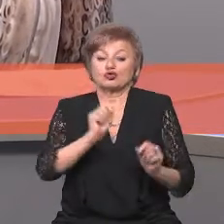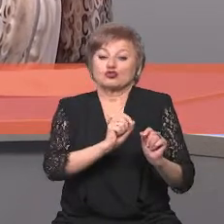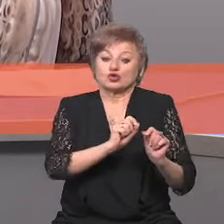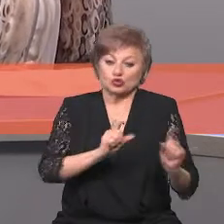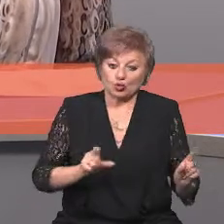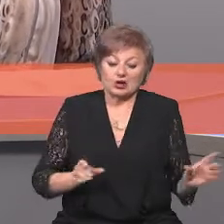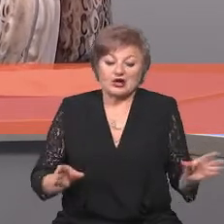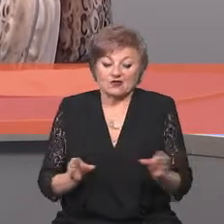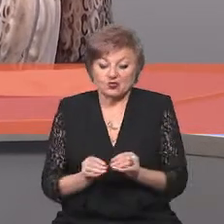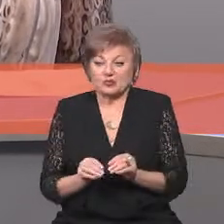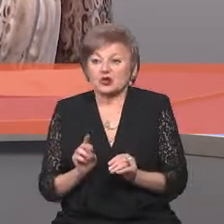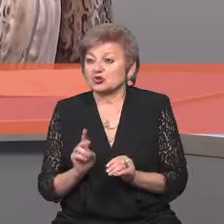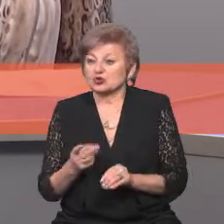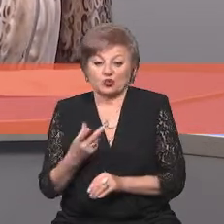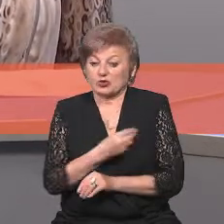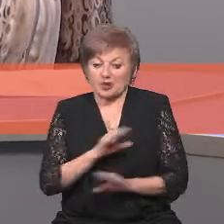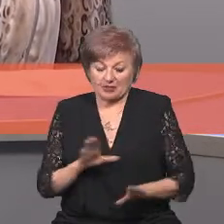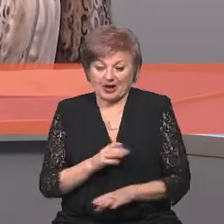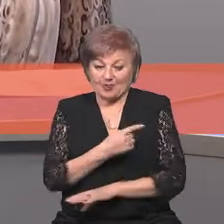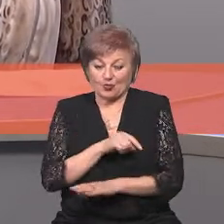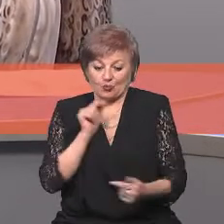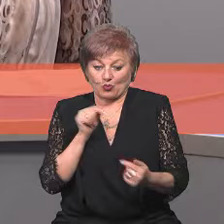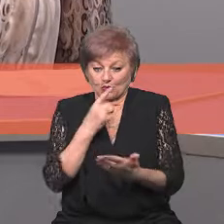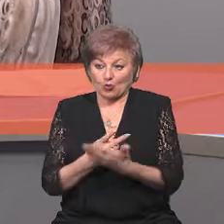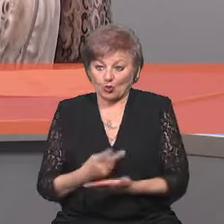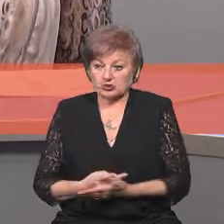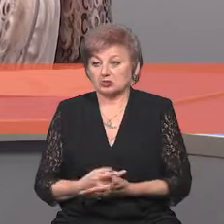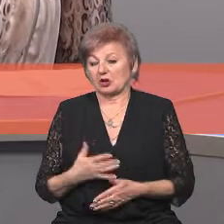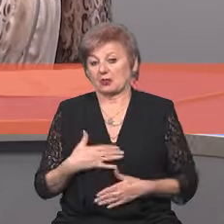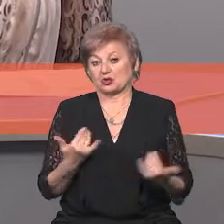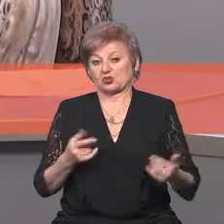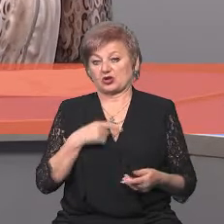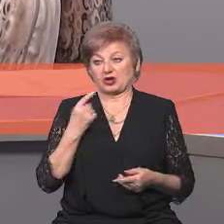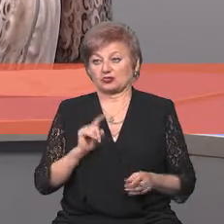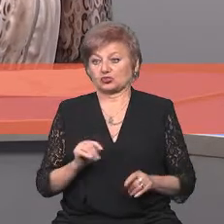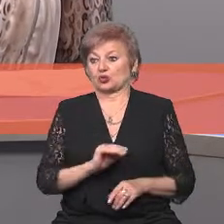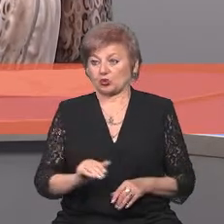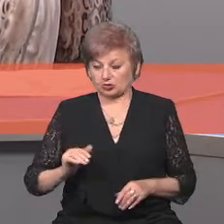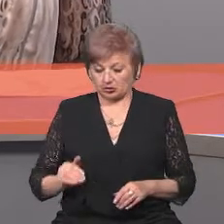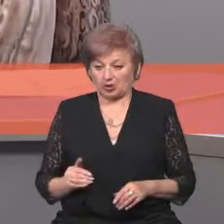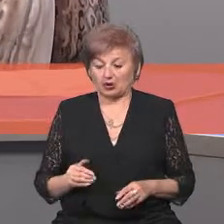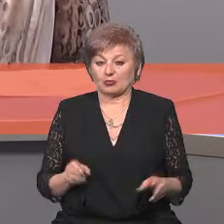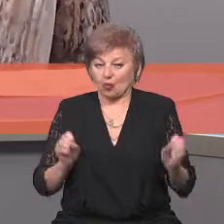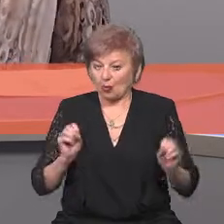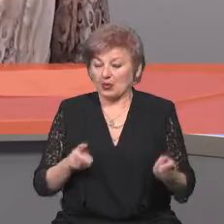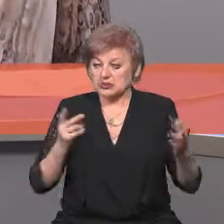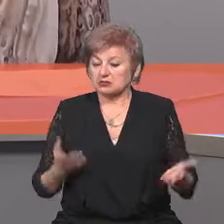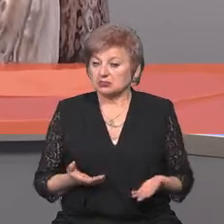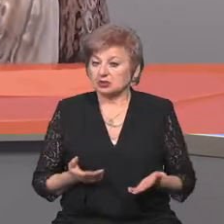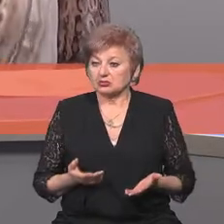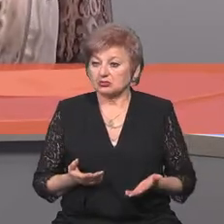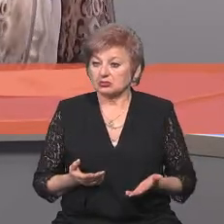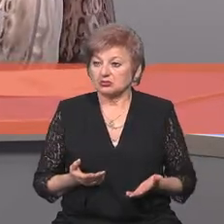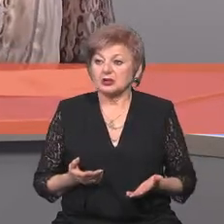школі разом з тими, які не щеплені по медичним протипоказанням, і ми сьогодні говоримо, що ці діти складають стали небезпечними.